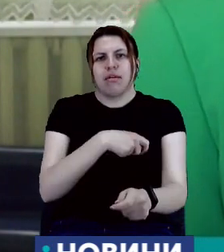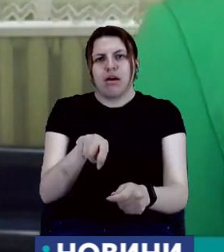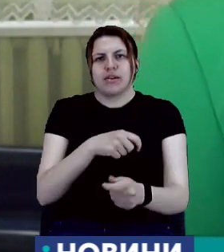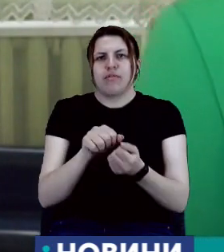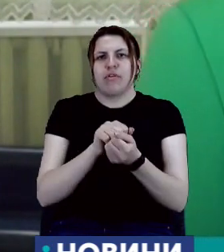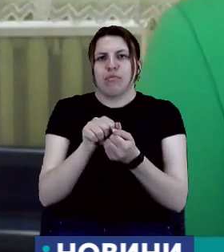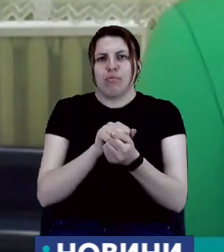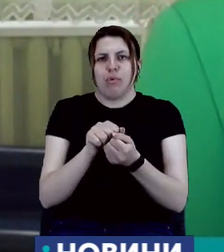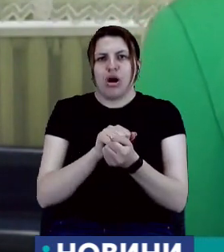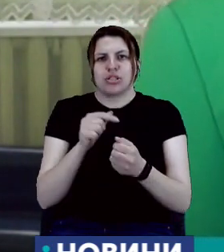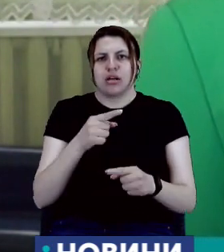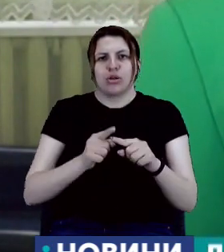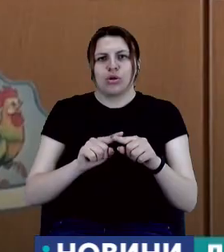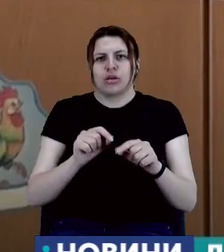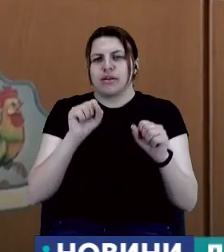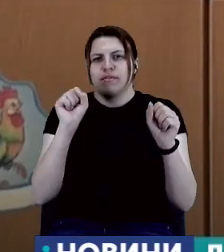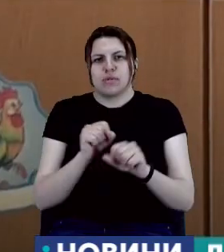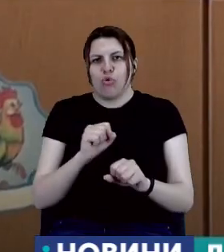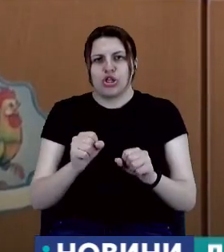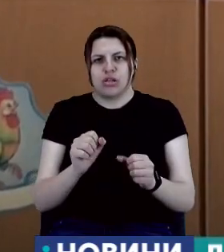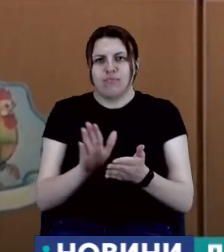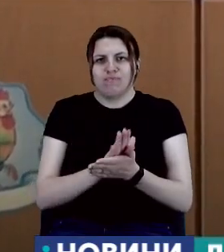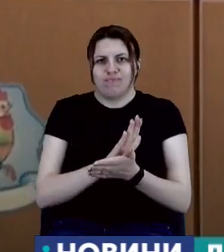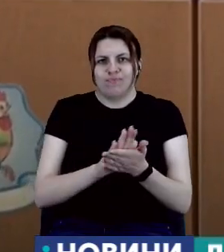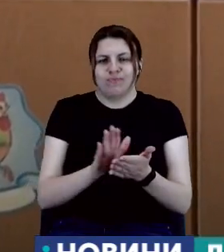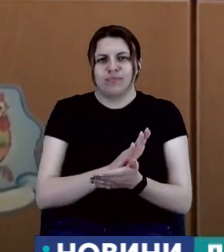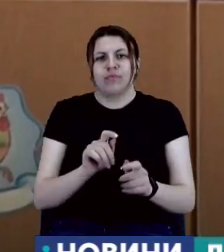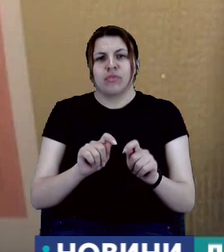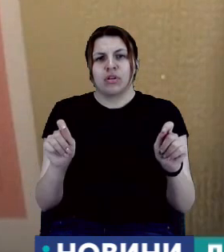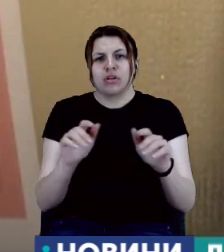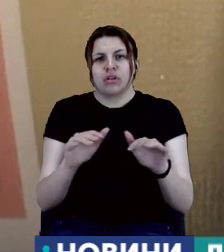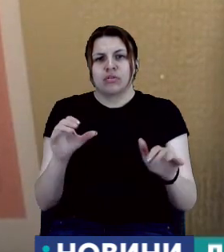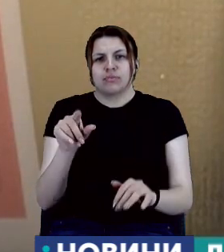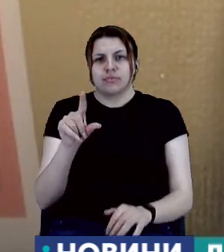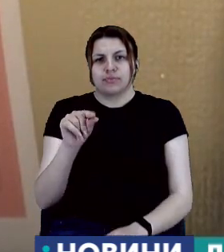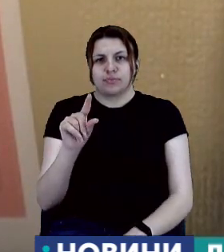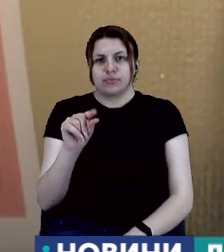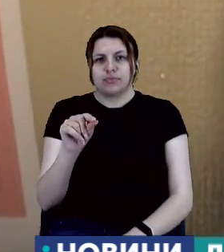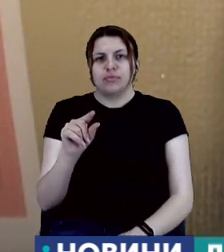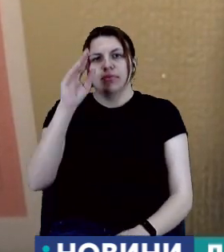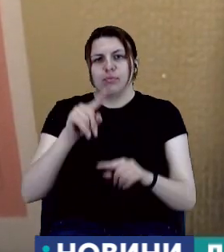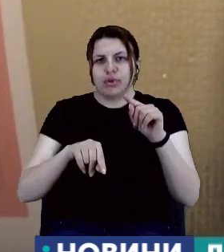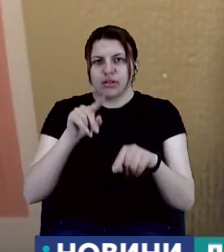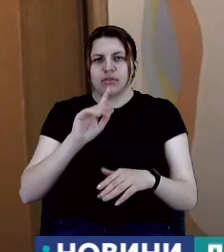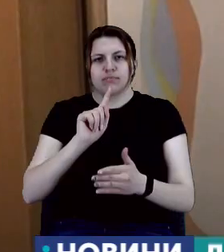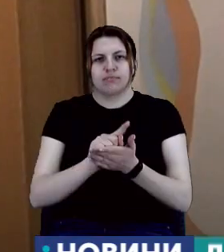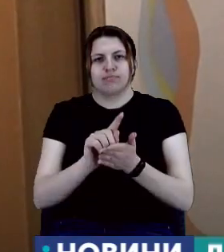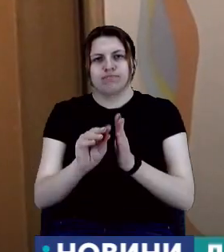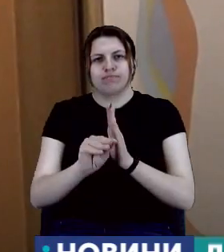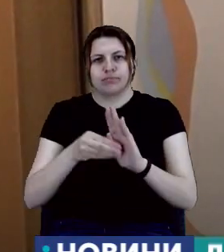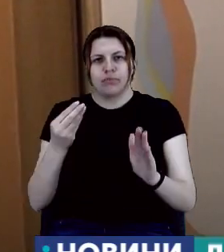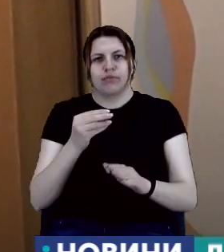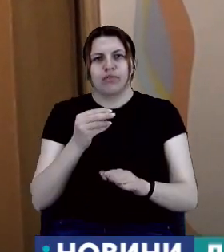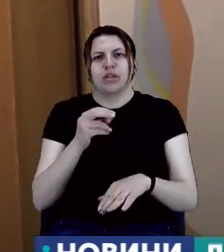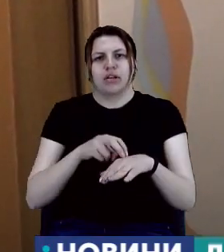ті, які не можна продезінфіцирувати. Відкриються дитсадки з понеділка. Батьки мають надати довідку від лікаря про те, що дитина здорова.